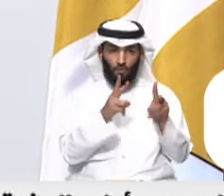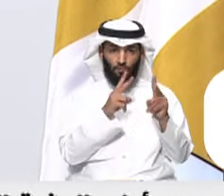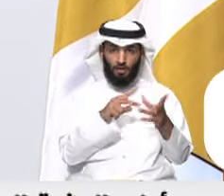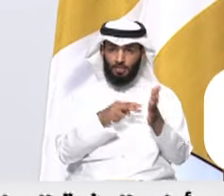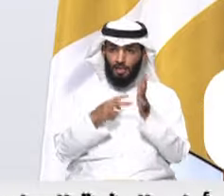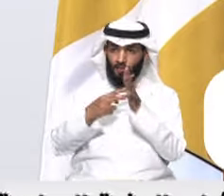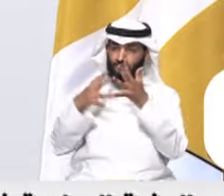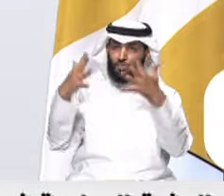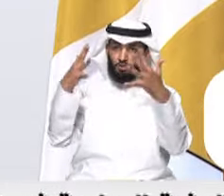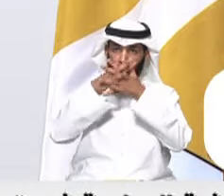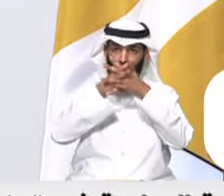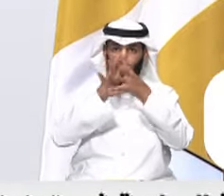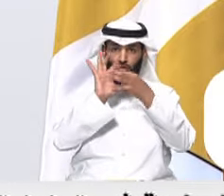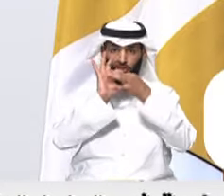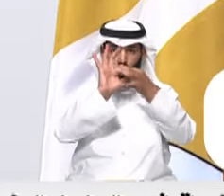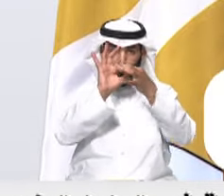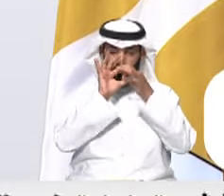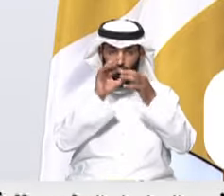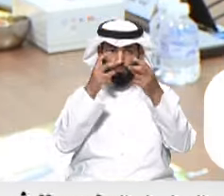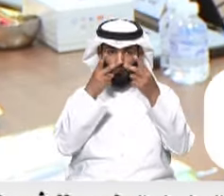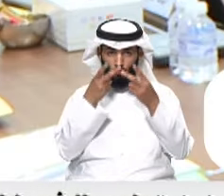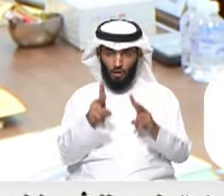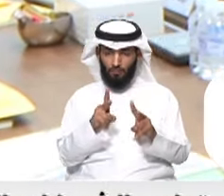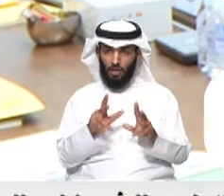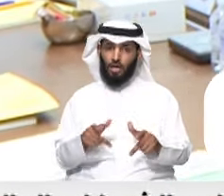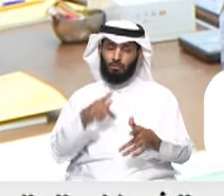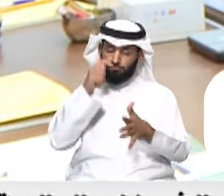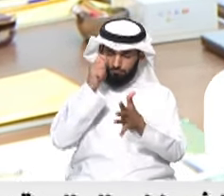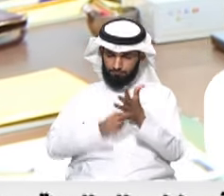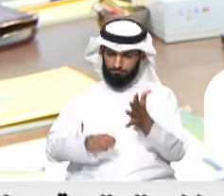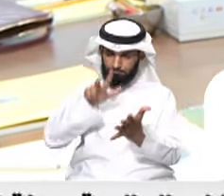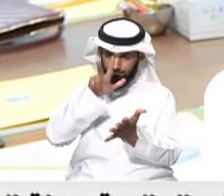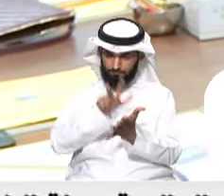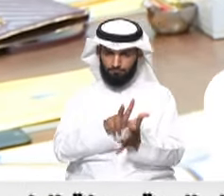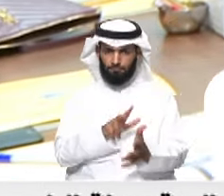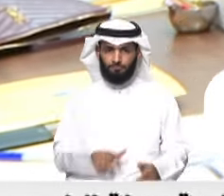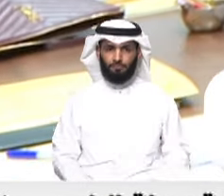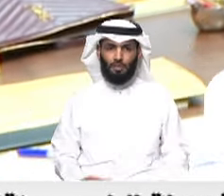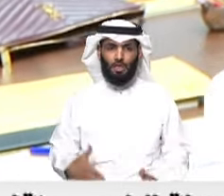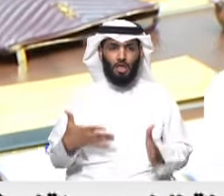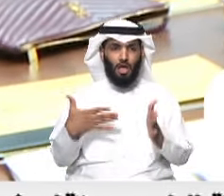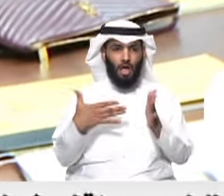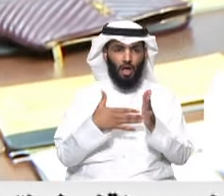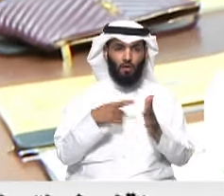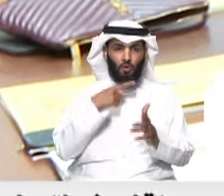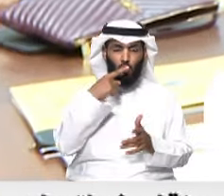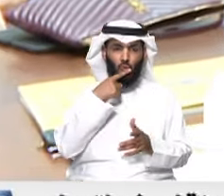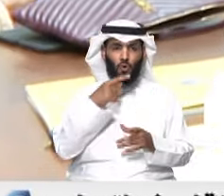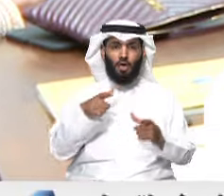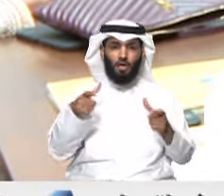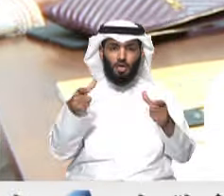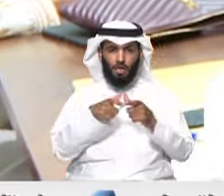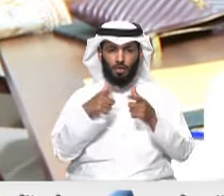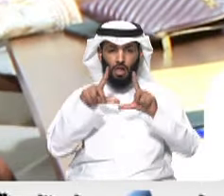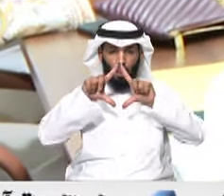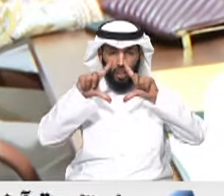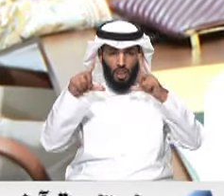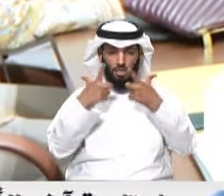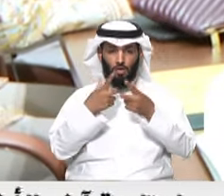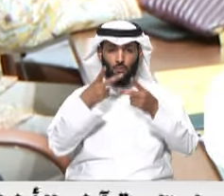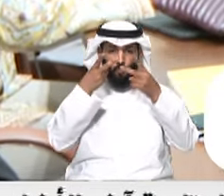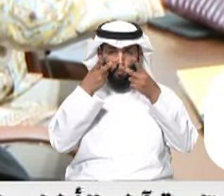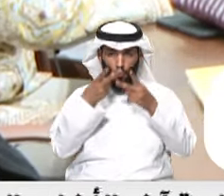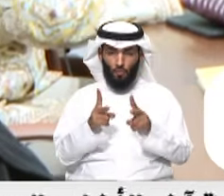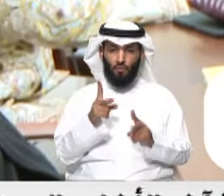المرافق العموميه في هذا الجانب اخيرا لجنه محافظه العاصمه وافقت على طلب